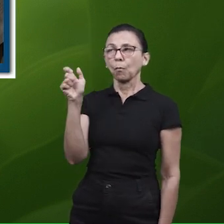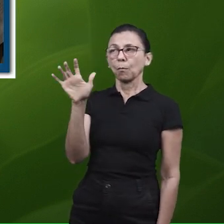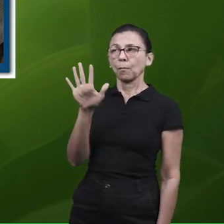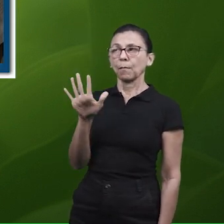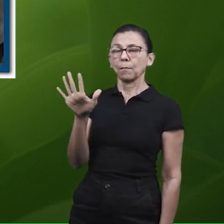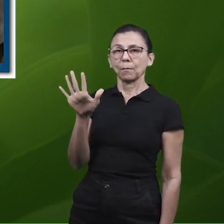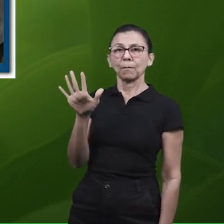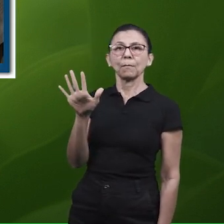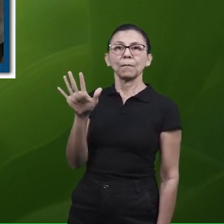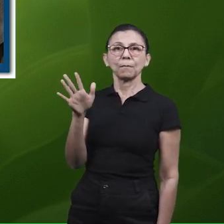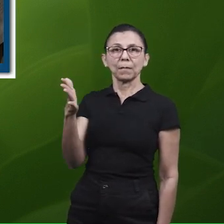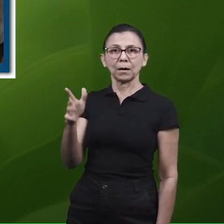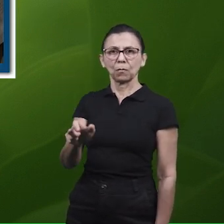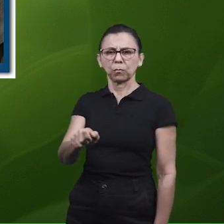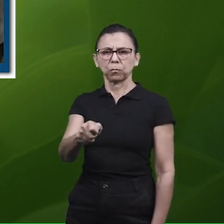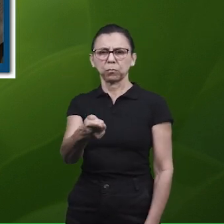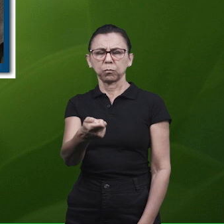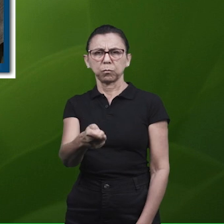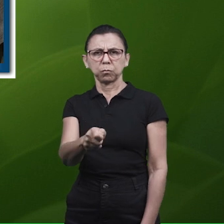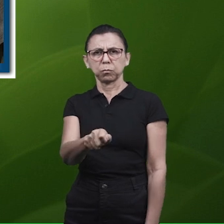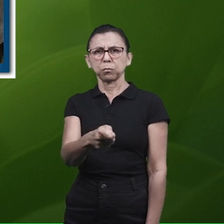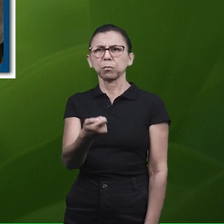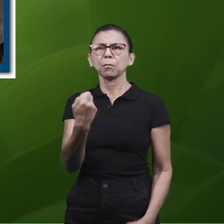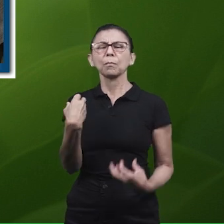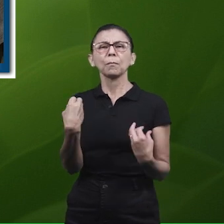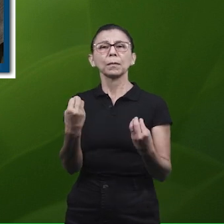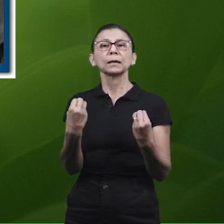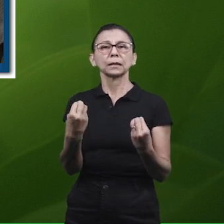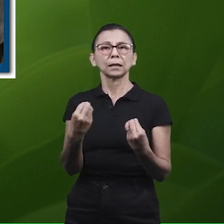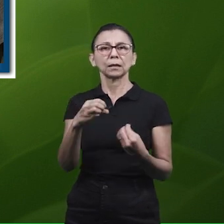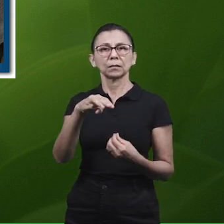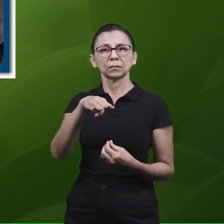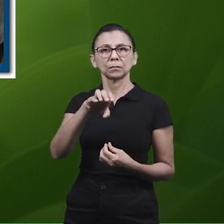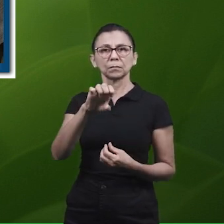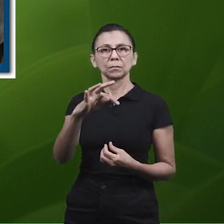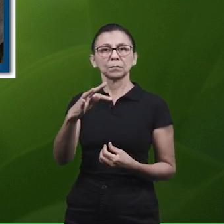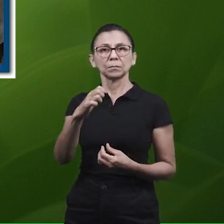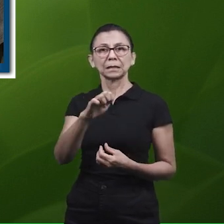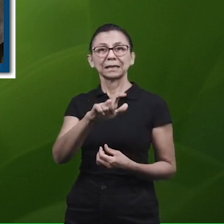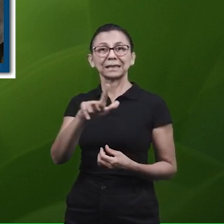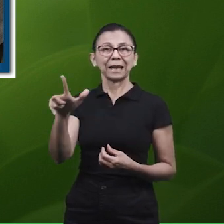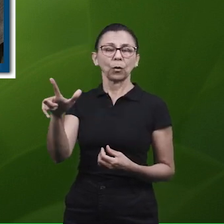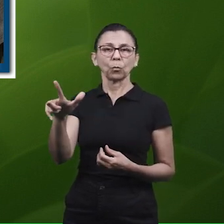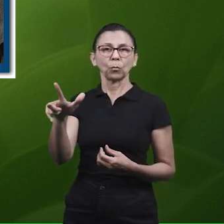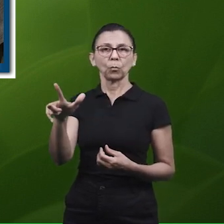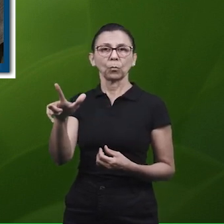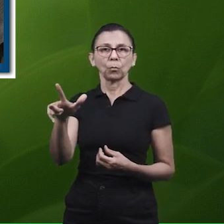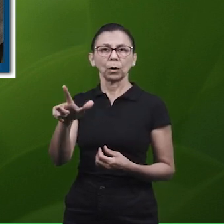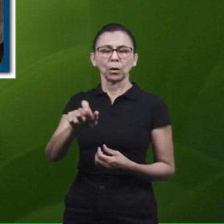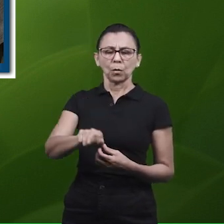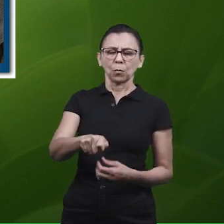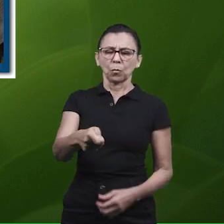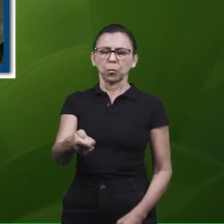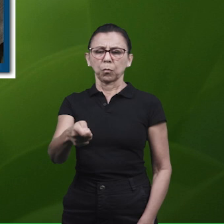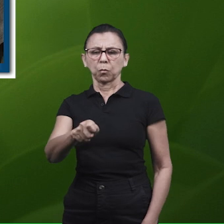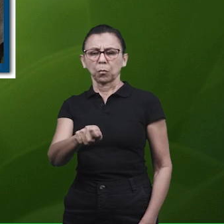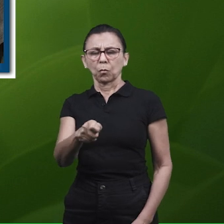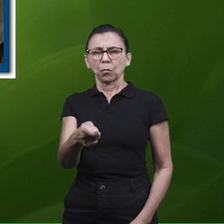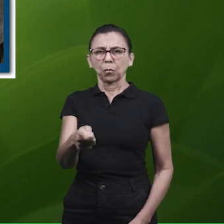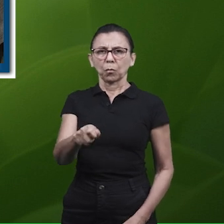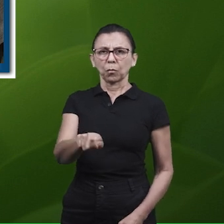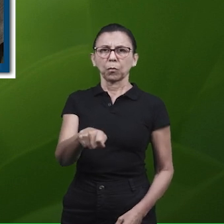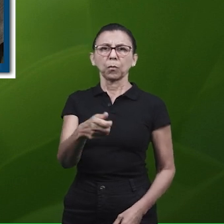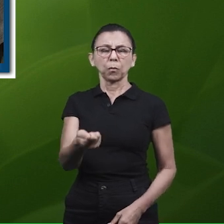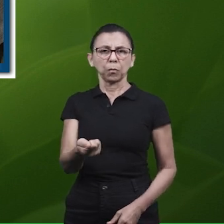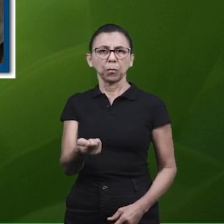métal et on l'apporte au feu. Donc, on va le forger. Il y a une image ici, deux images du métal qui est